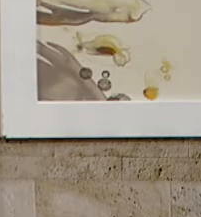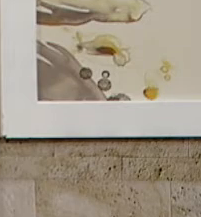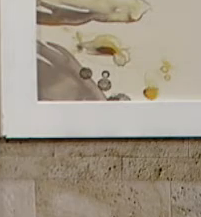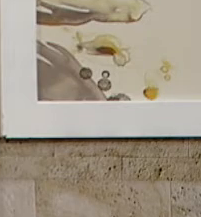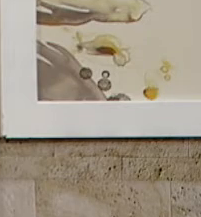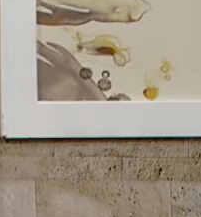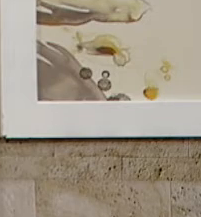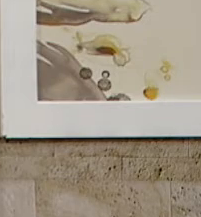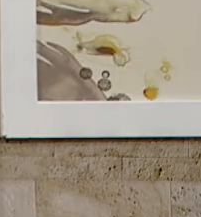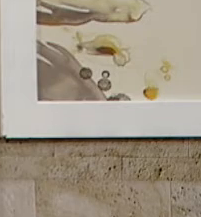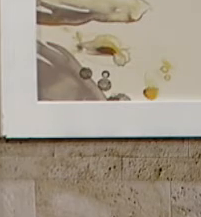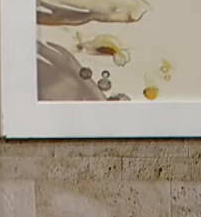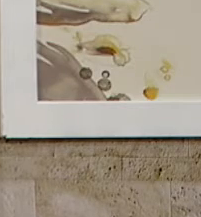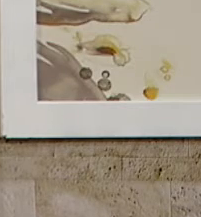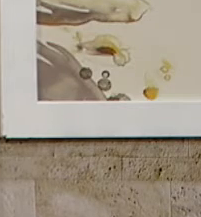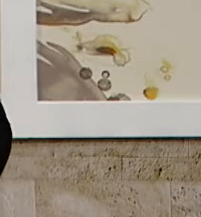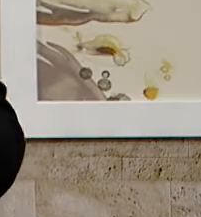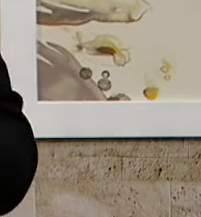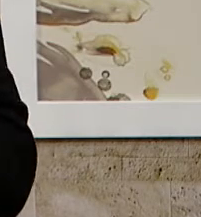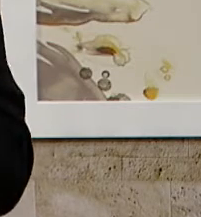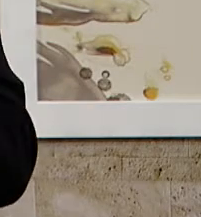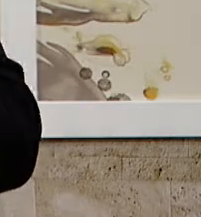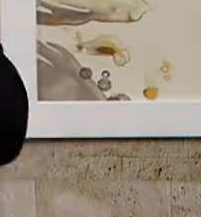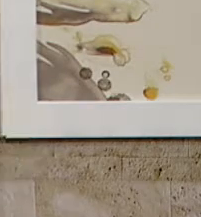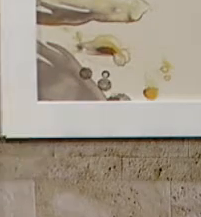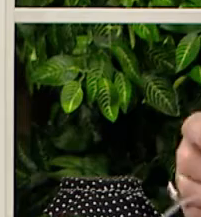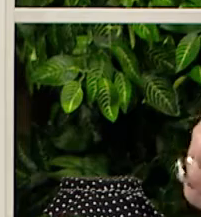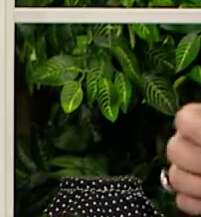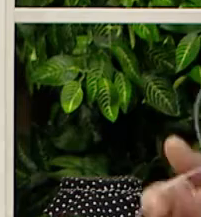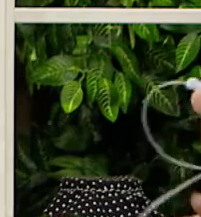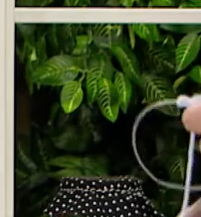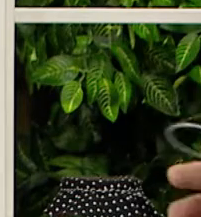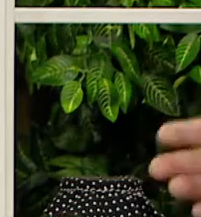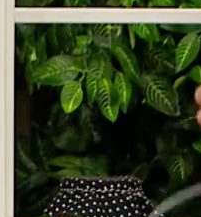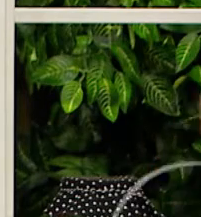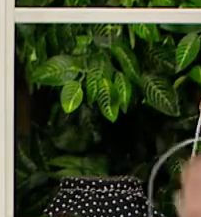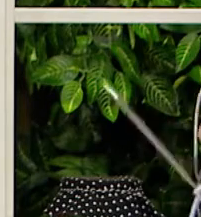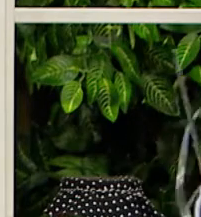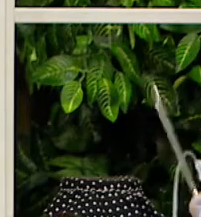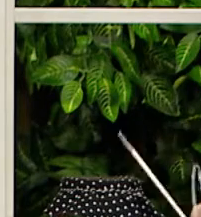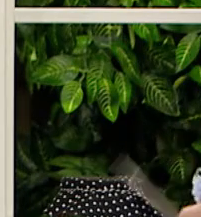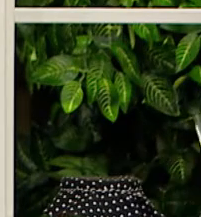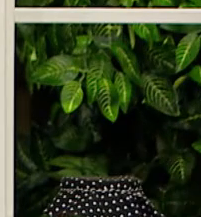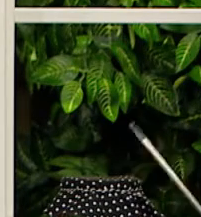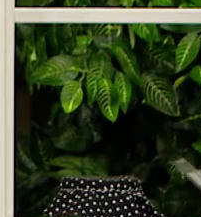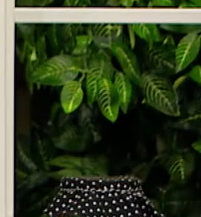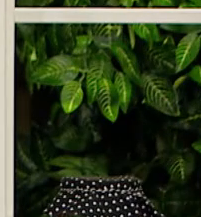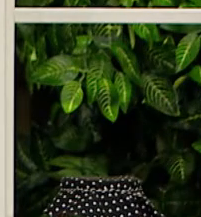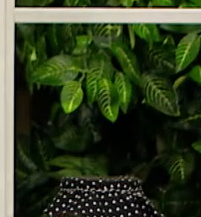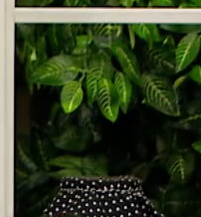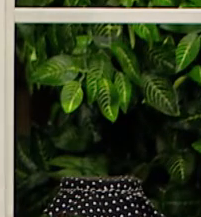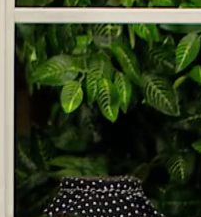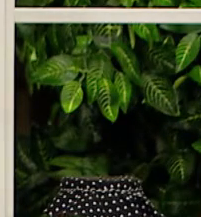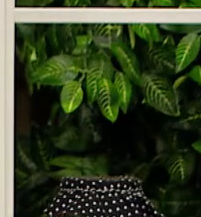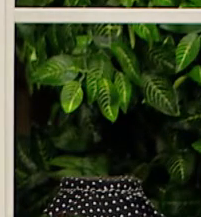Gülen gözlerini görmek hakikaten Benim de çok mutlu değil Hanımcığım Çekiç Ali de görüyoruz an teşekkür ediyorum zekalı artık